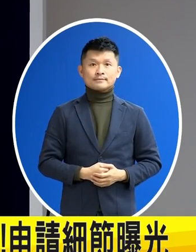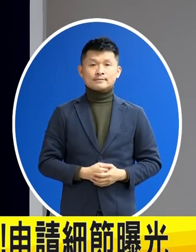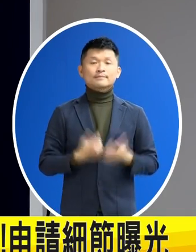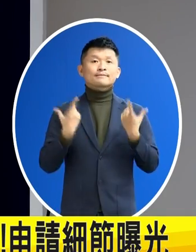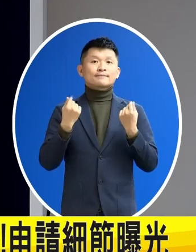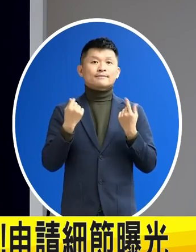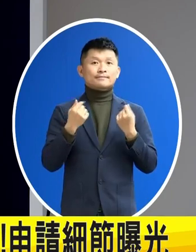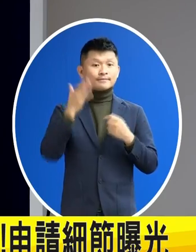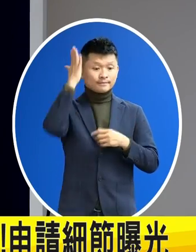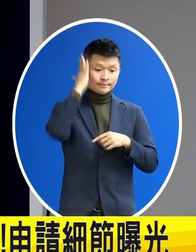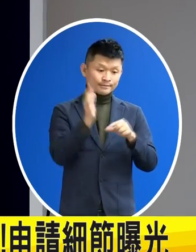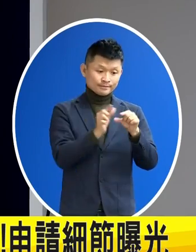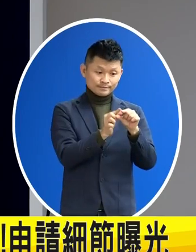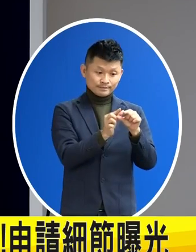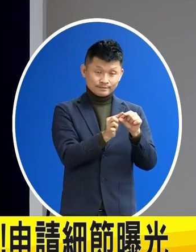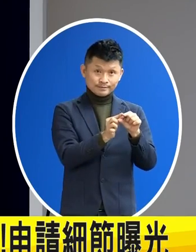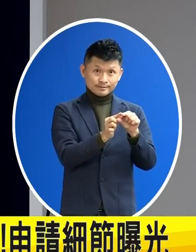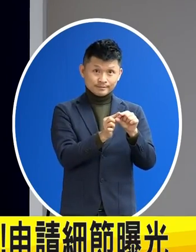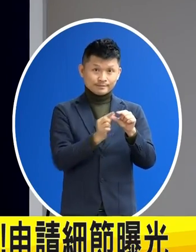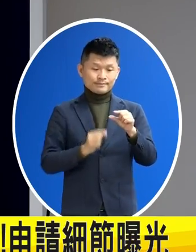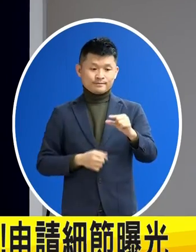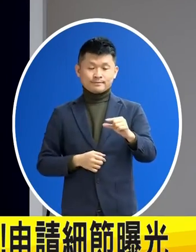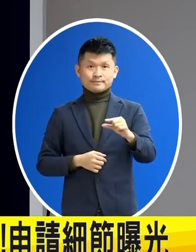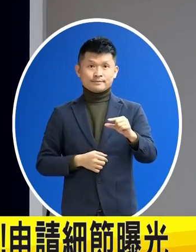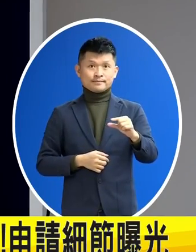一样是我的 QR code。